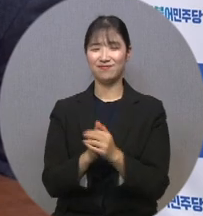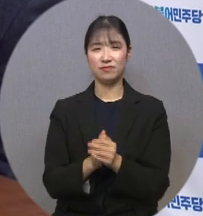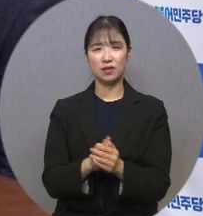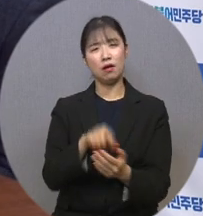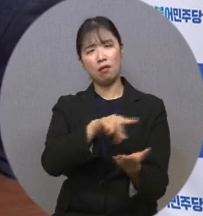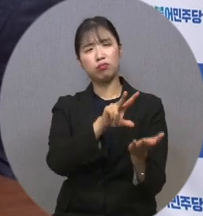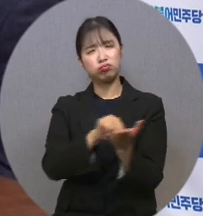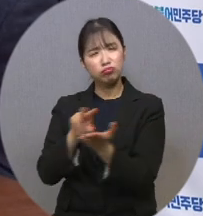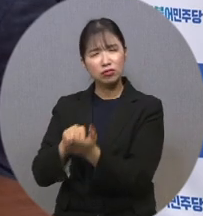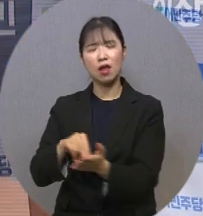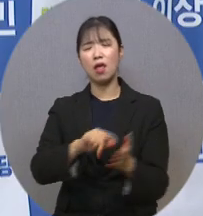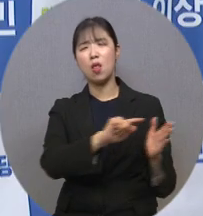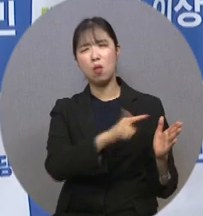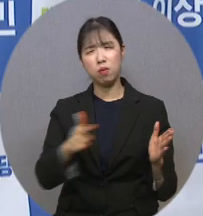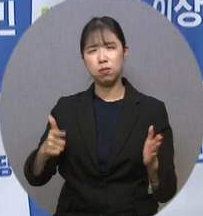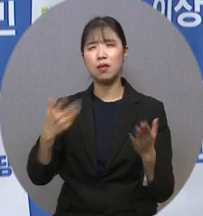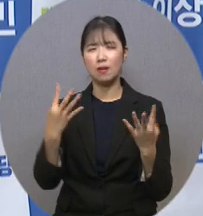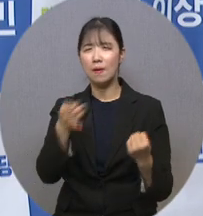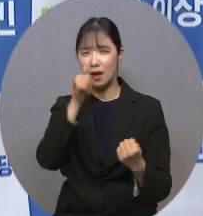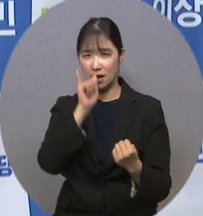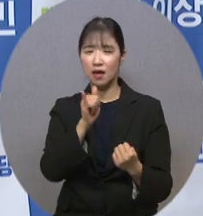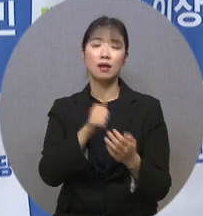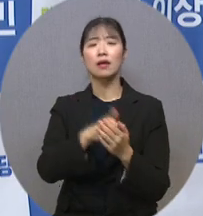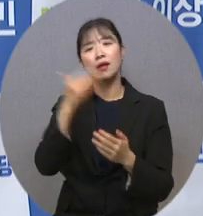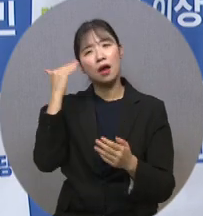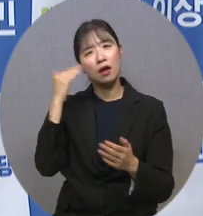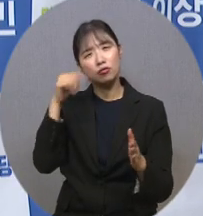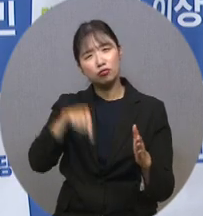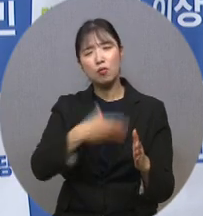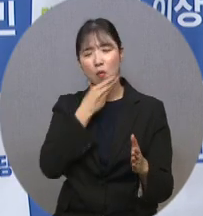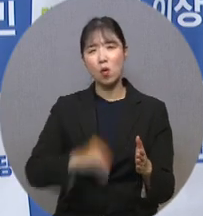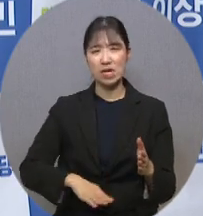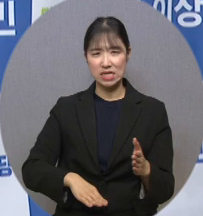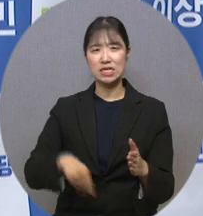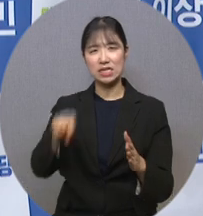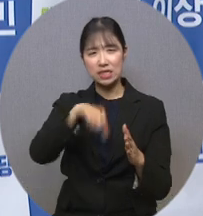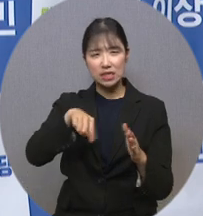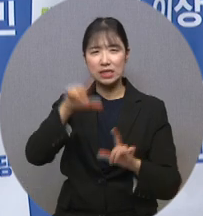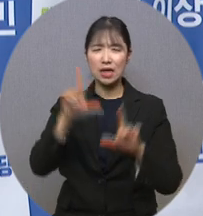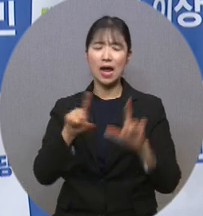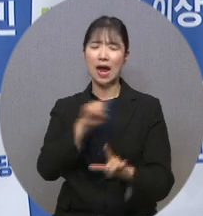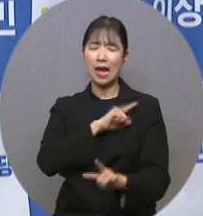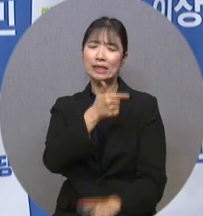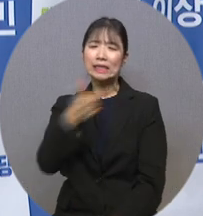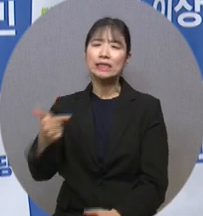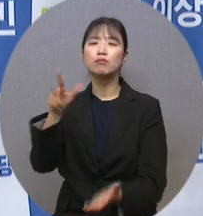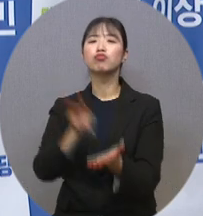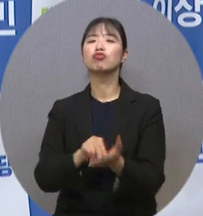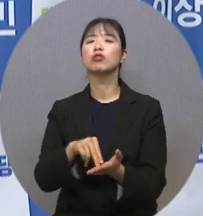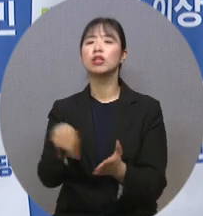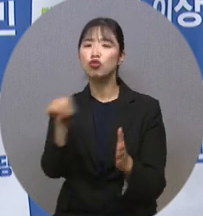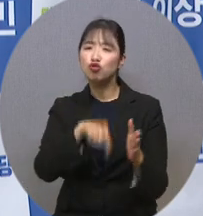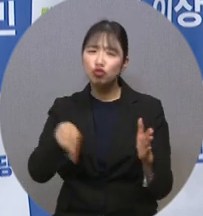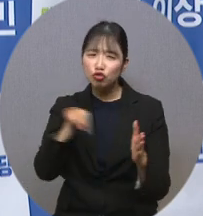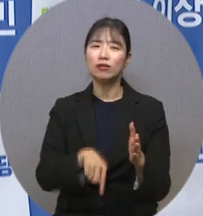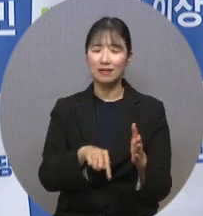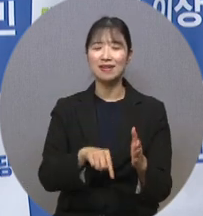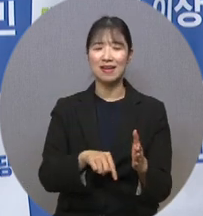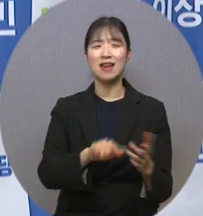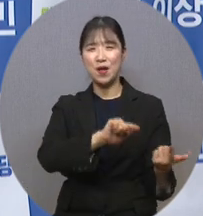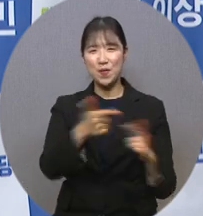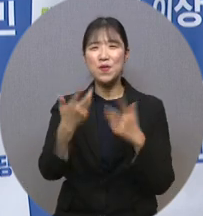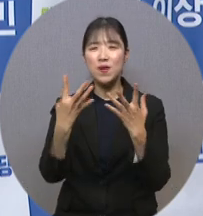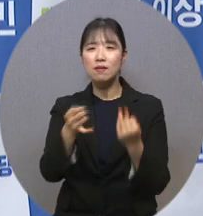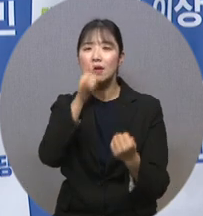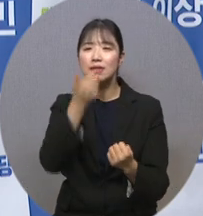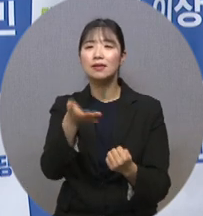문제점에 대해서 여러 가지 얘기를 해주셨는데, 대한민국 복지 현안에서 가장 큰 문제점이 있다면, 그 중에서도 많은 얘기를 제가